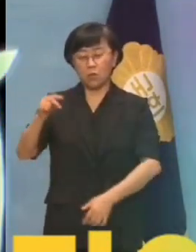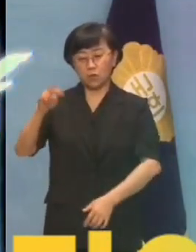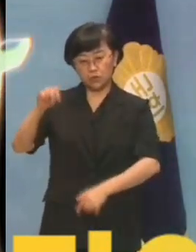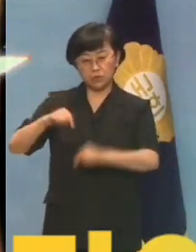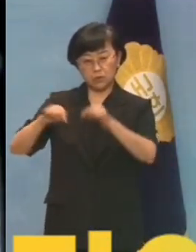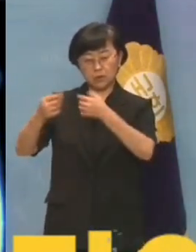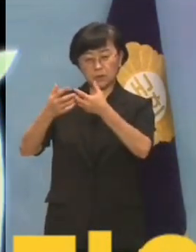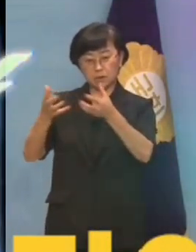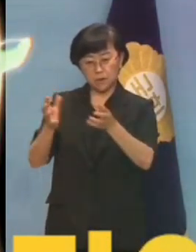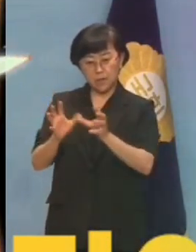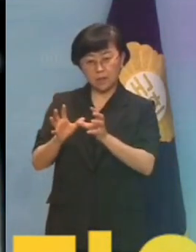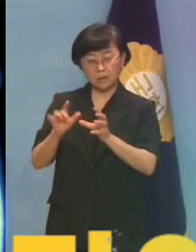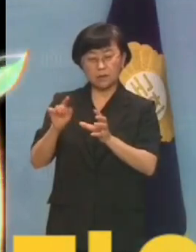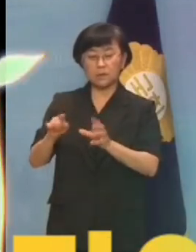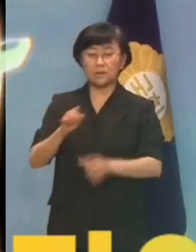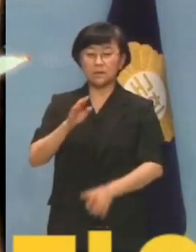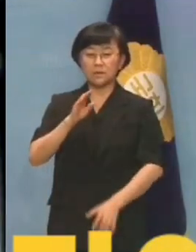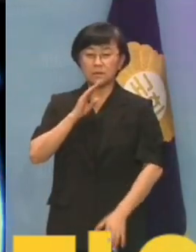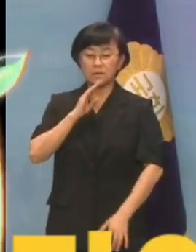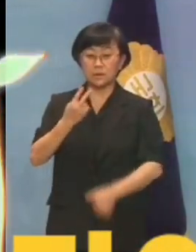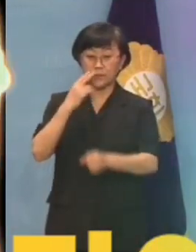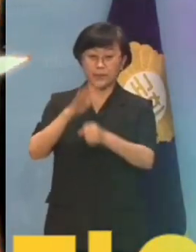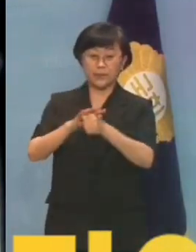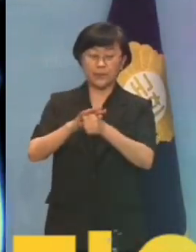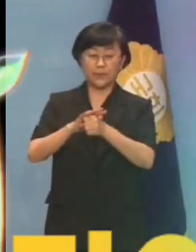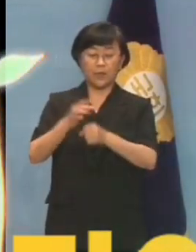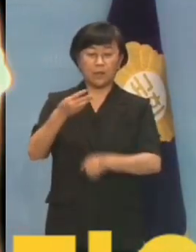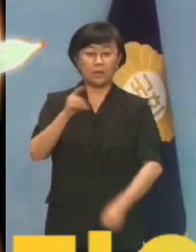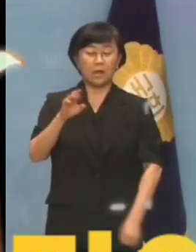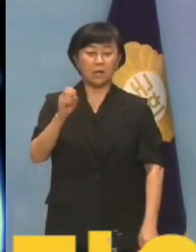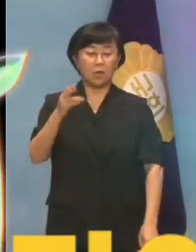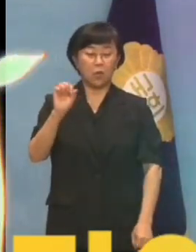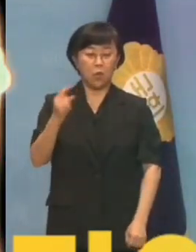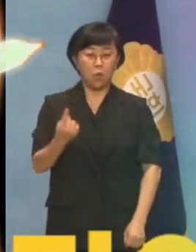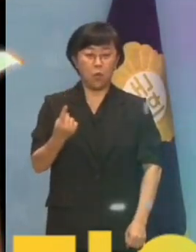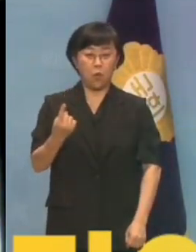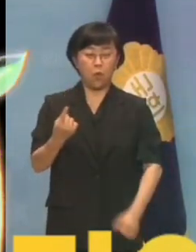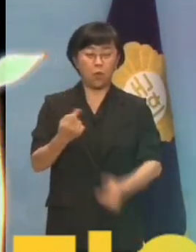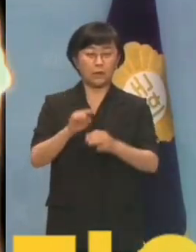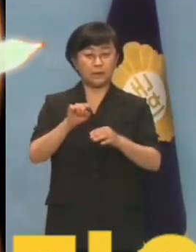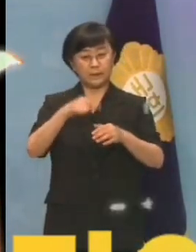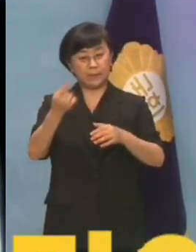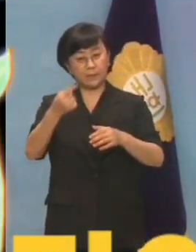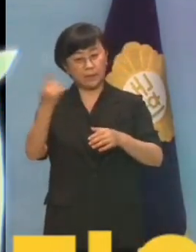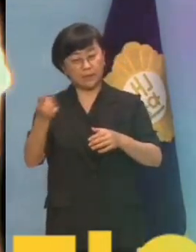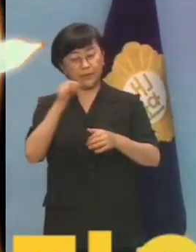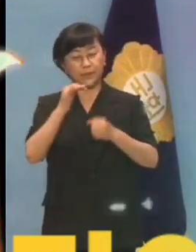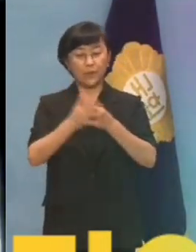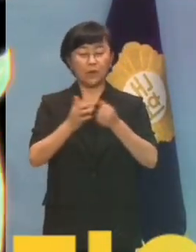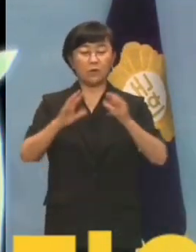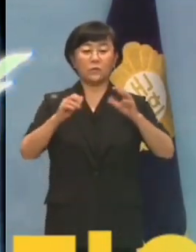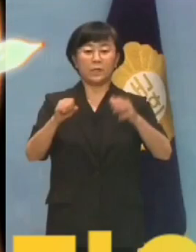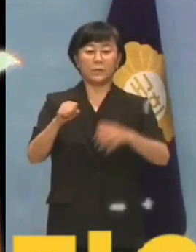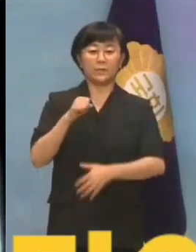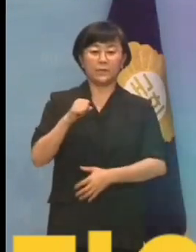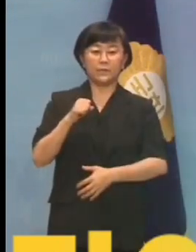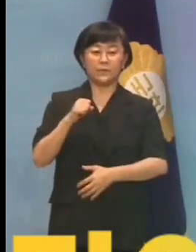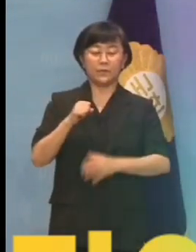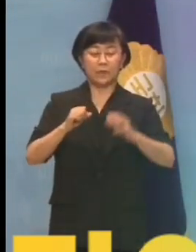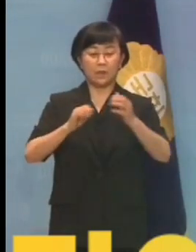보수정당을 참칭하고 있는 수준 아닙니까? 태영호, 김재원에 이어 이채익 의원까지